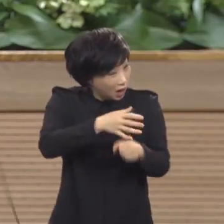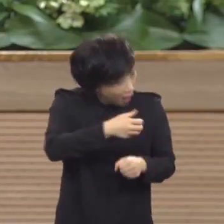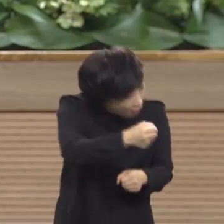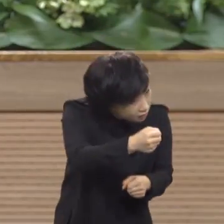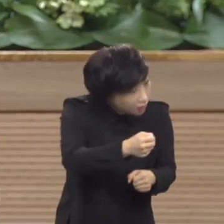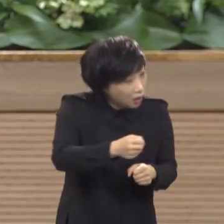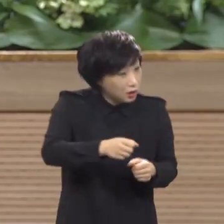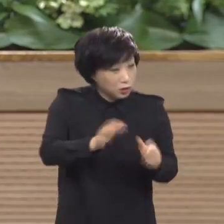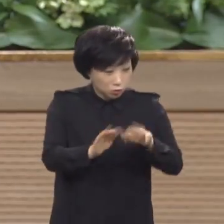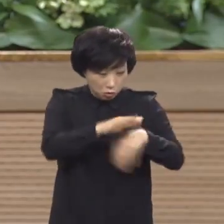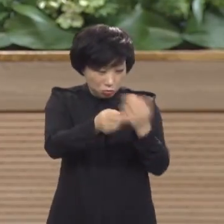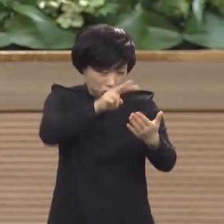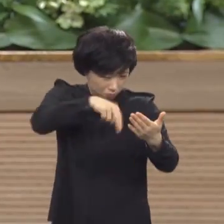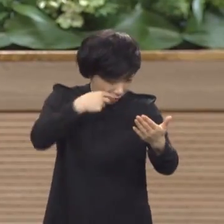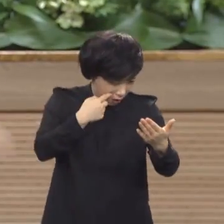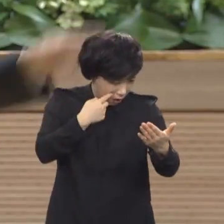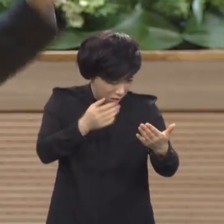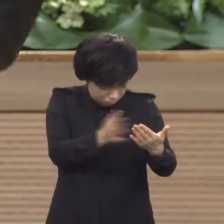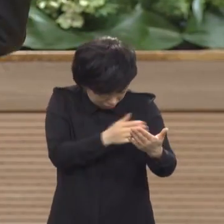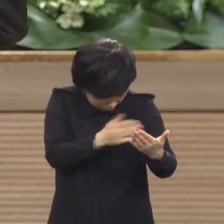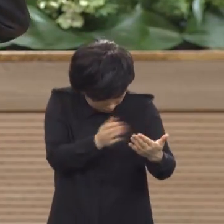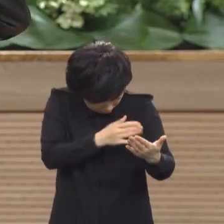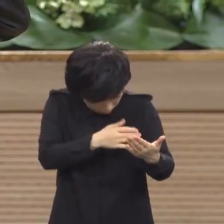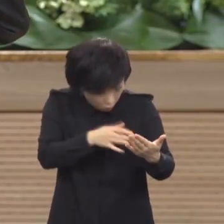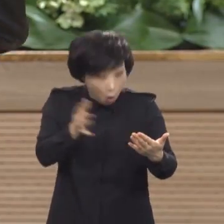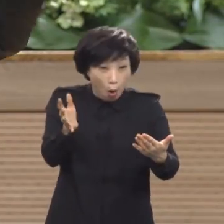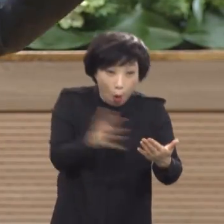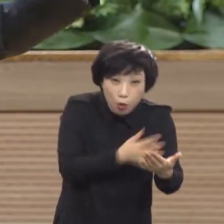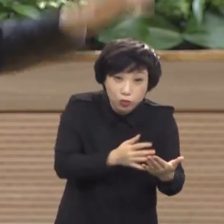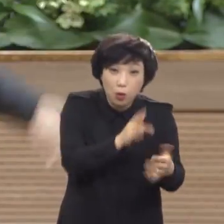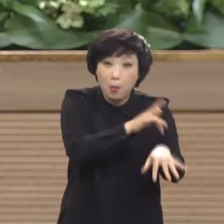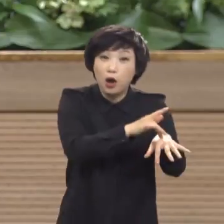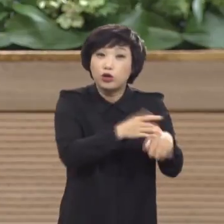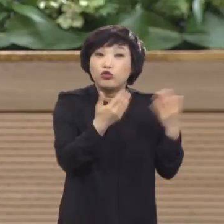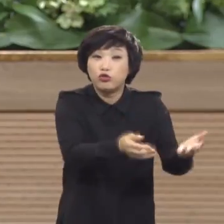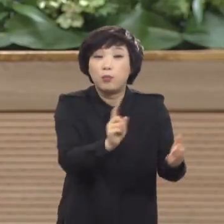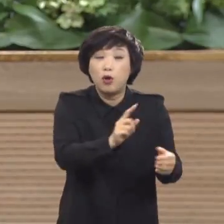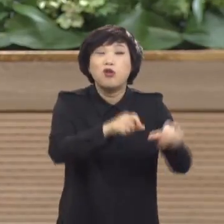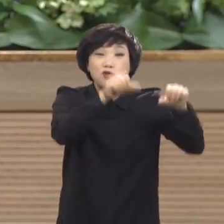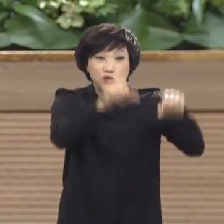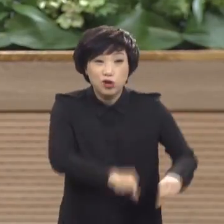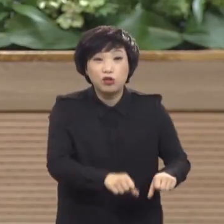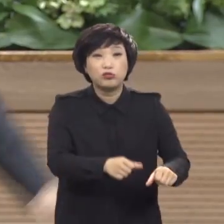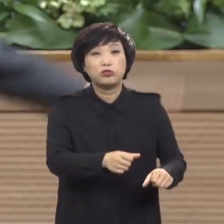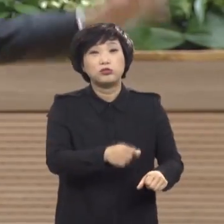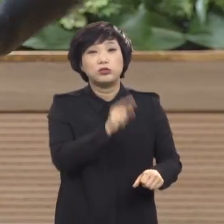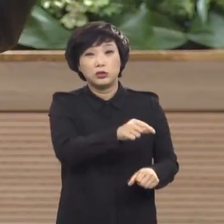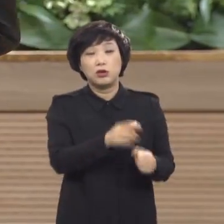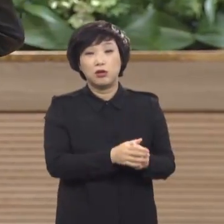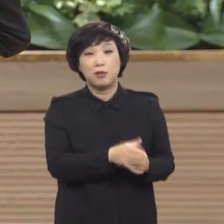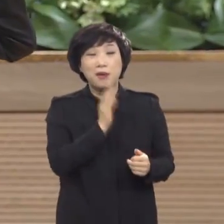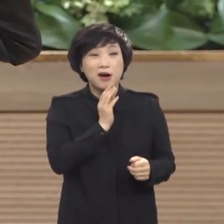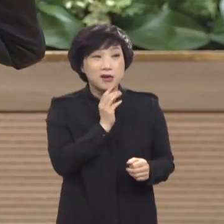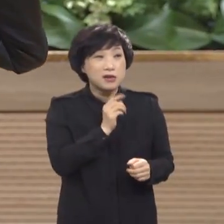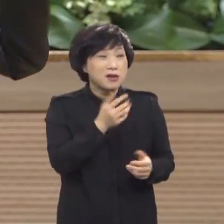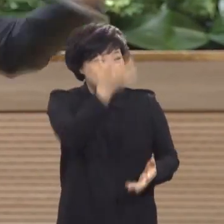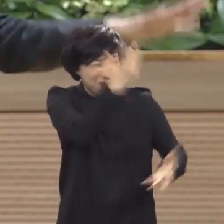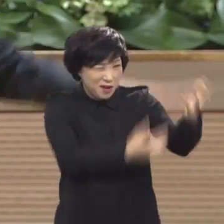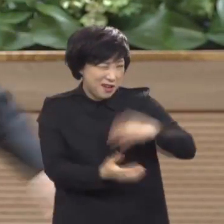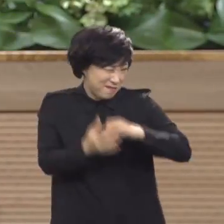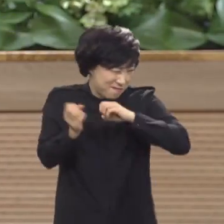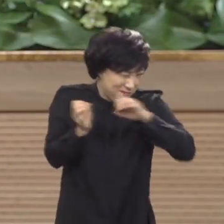받으라든지 한 군데도 마귀에게 언급한 것은 이 저주를 받은 자, 저놈을 불